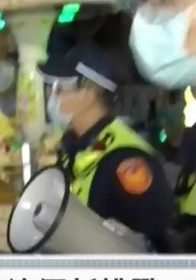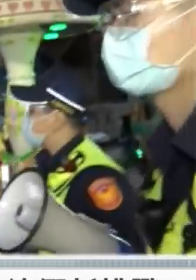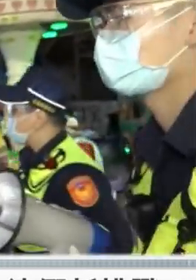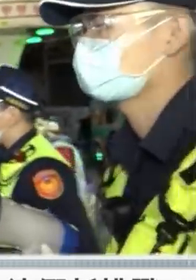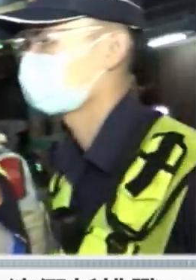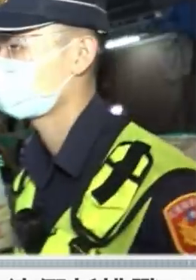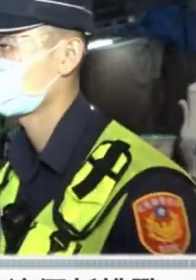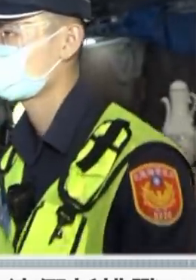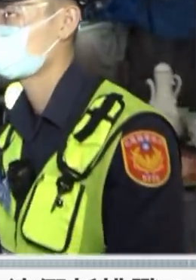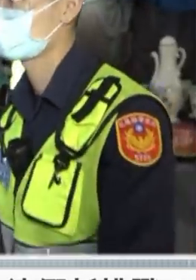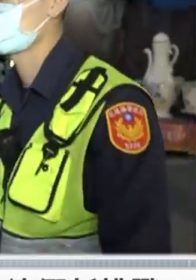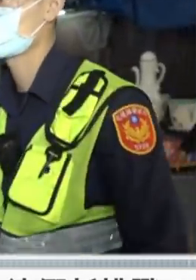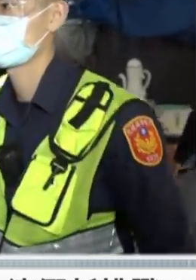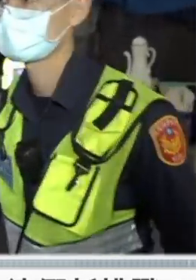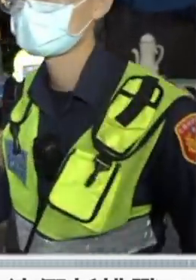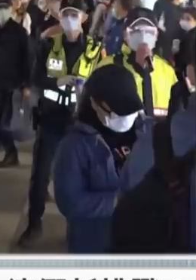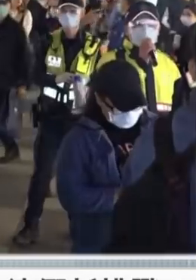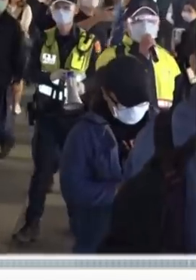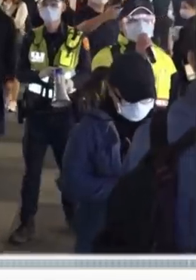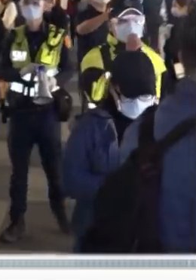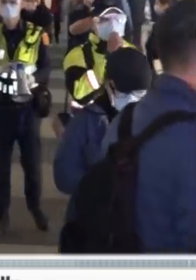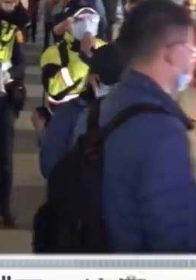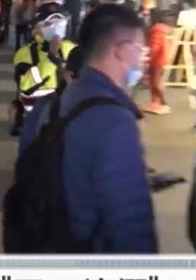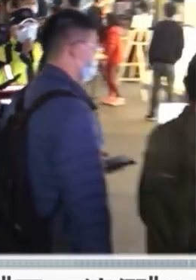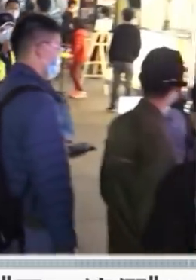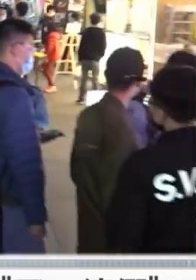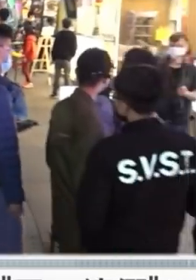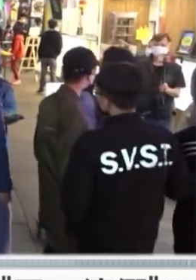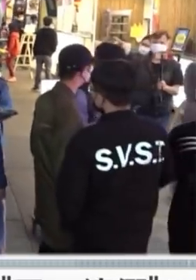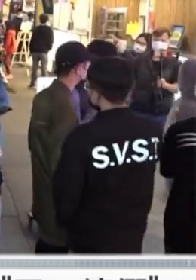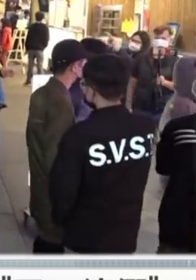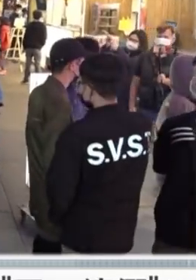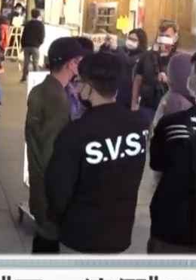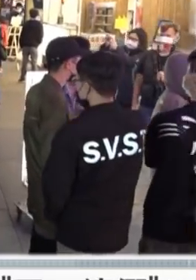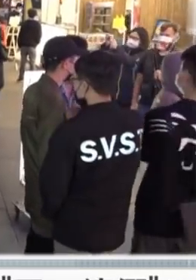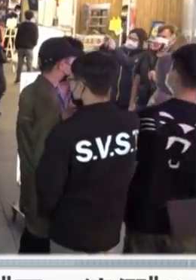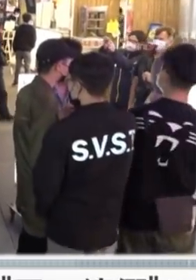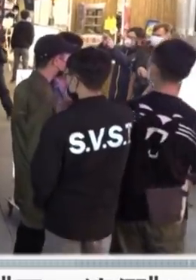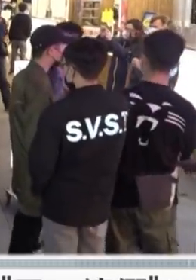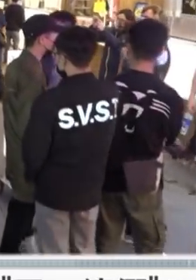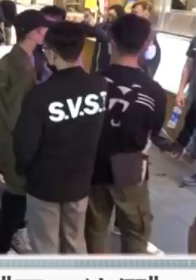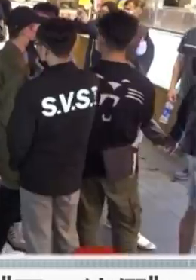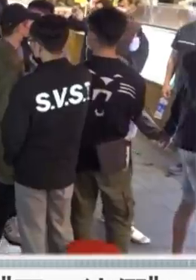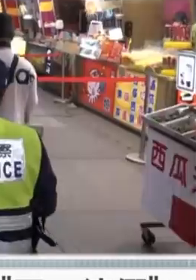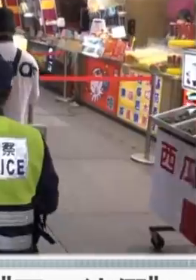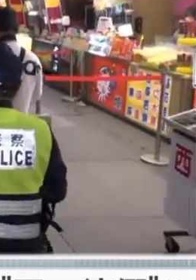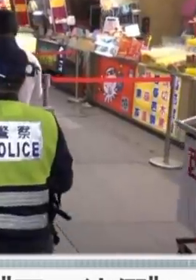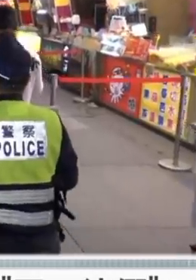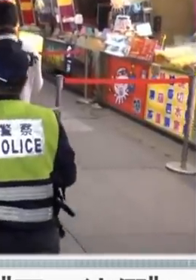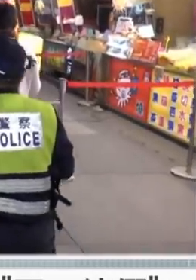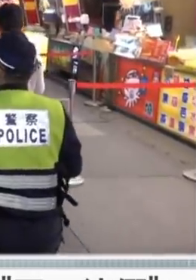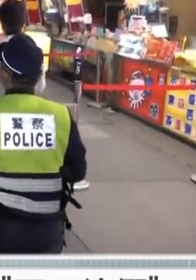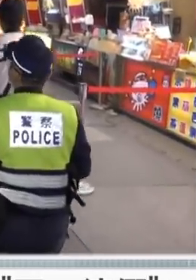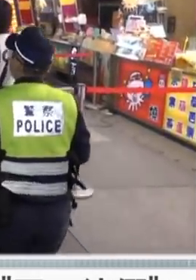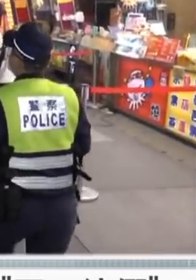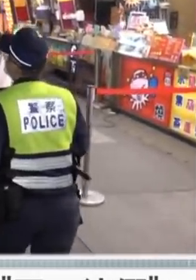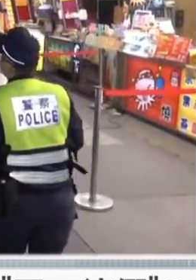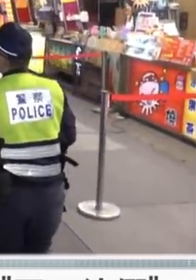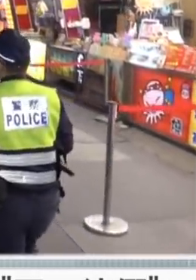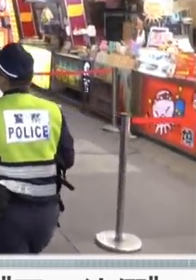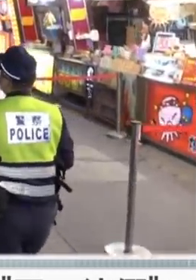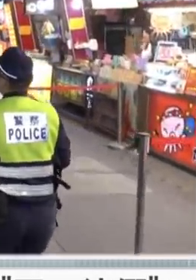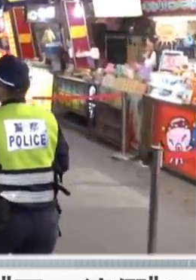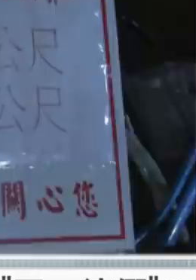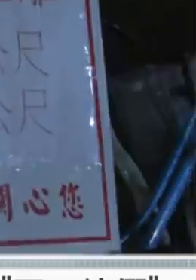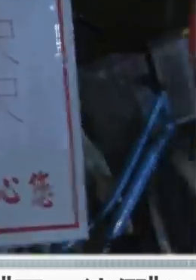醒政府，尤其是交通部，你的1968 APP 有问题，这个1968有问题就修正，错误宁可不要用，你知道